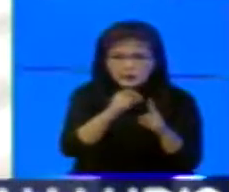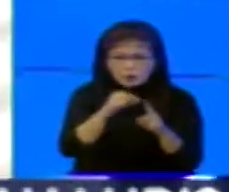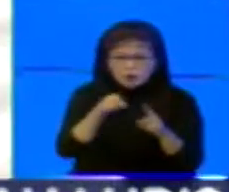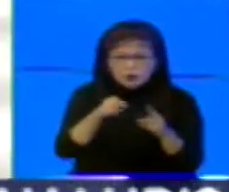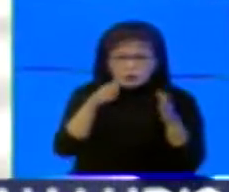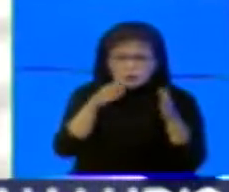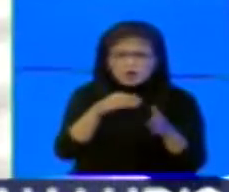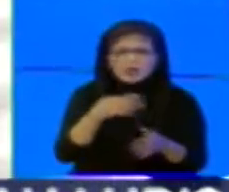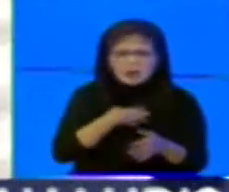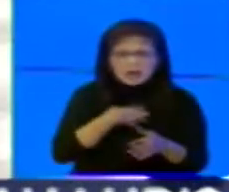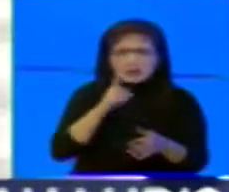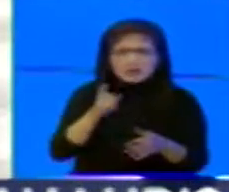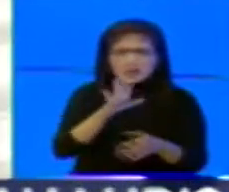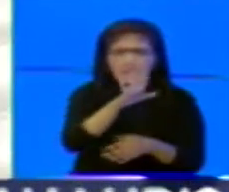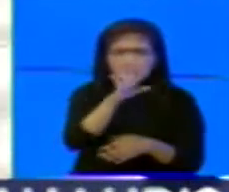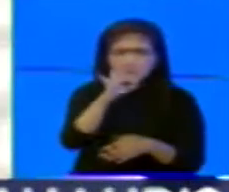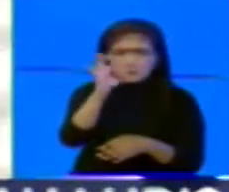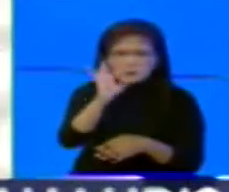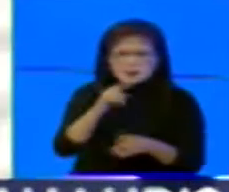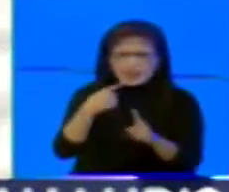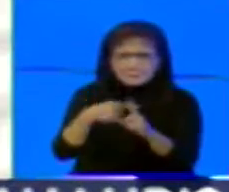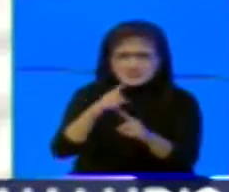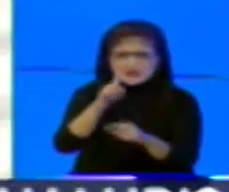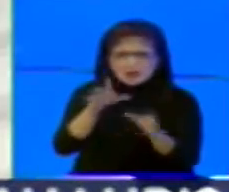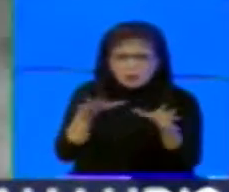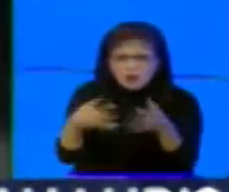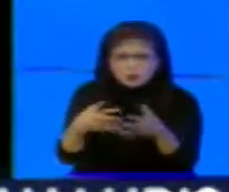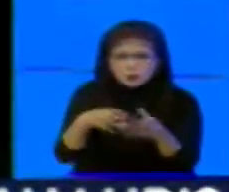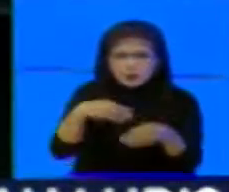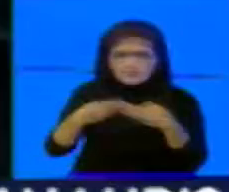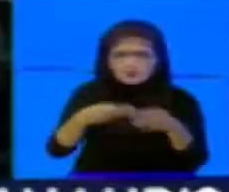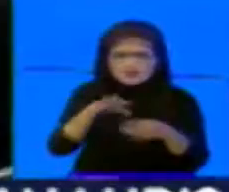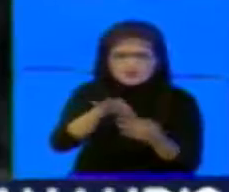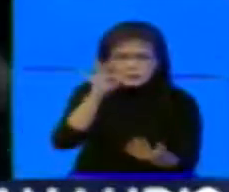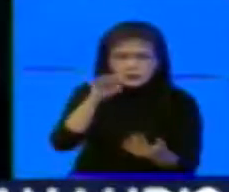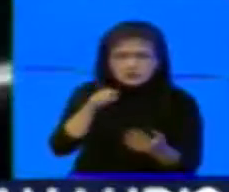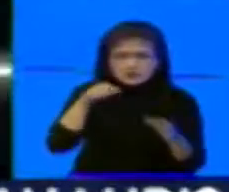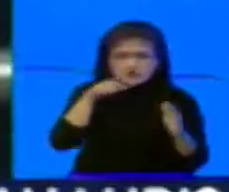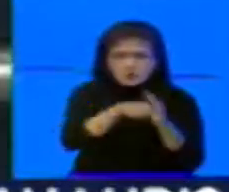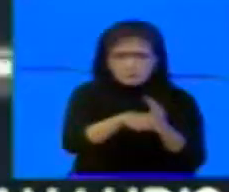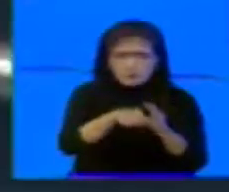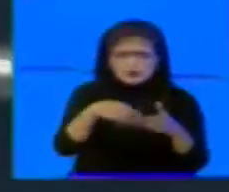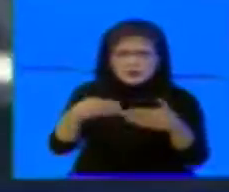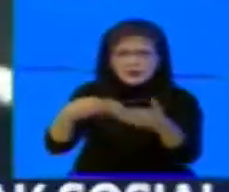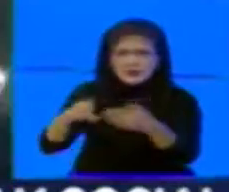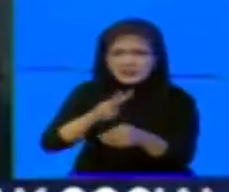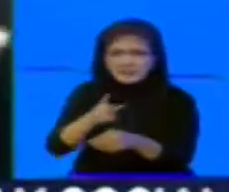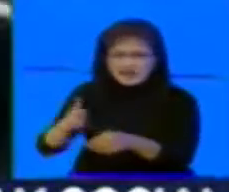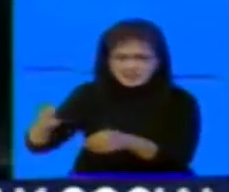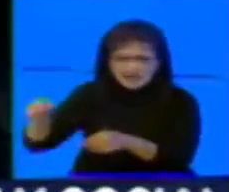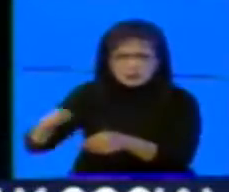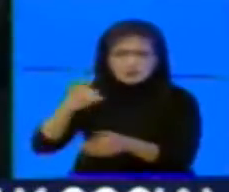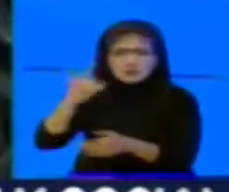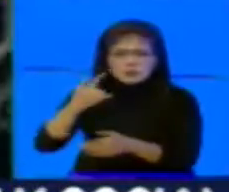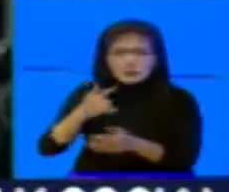yaitu 50% plus satu anggota proses pemilihan dilakukan dengan sistem pencoblosan secara bergilir dengan tetap menerapkan